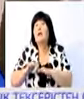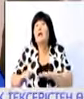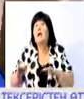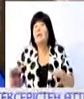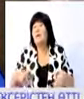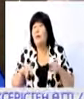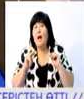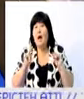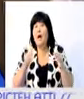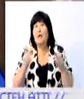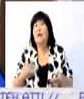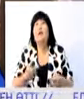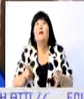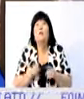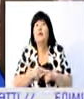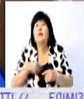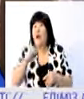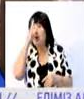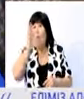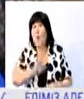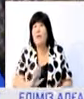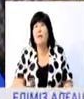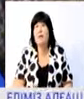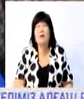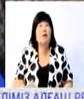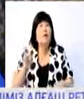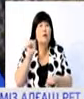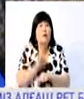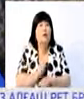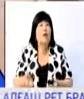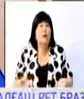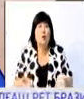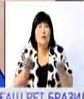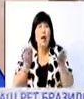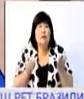сәбиіммен ант етемін. Менің ерім жау емес. Тоқтар! Тұрыңдар!